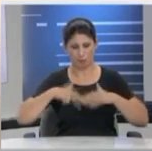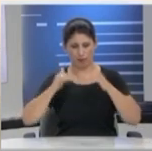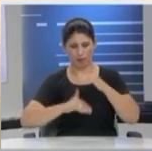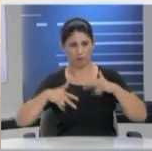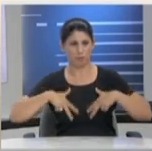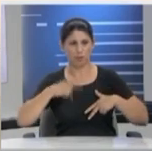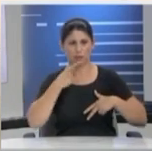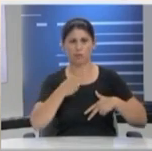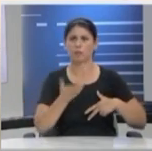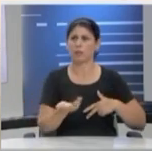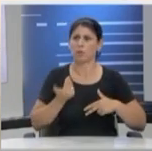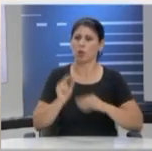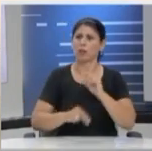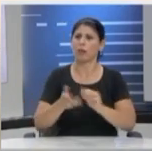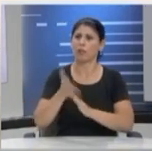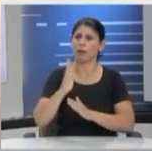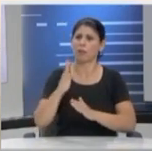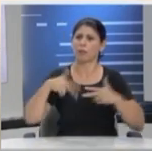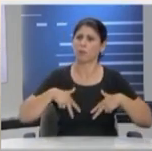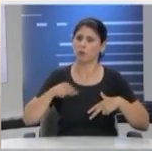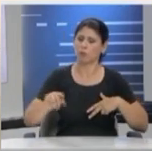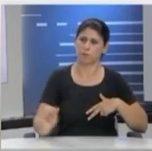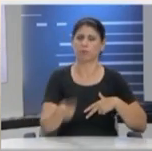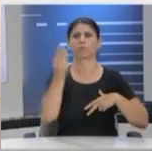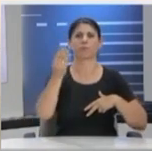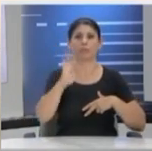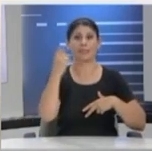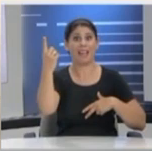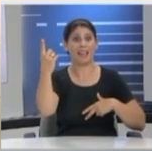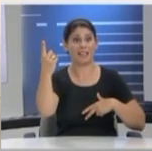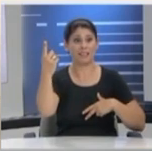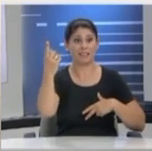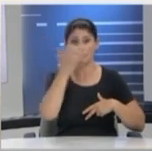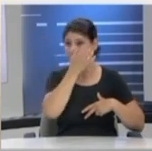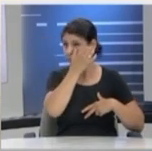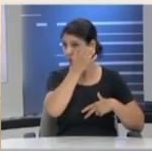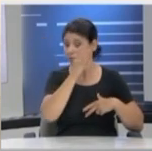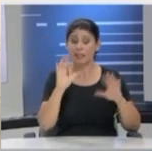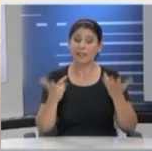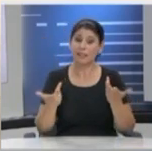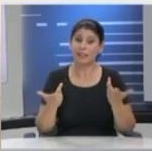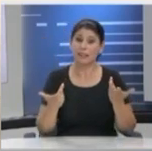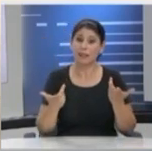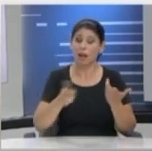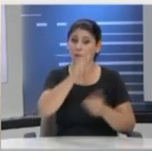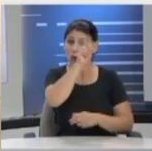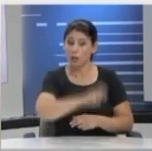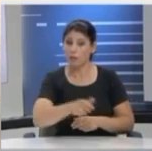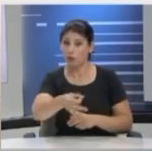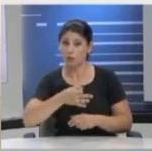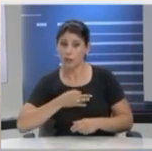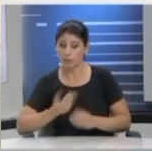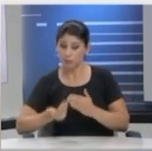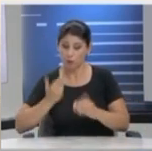το λέγατε προεκλογικά, 15 υπουργούς θα είχατε. Ξαφνικά μας παρέψαν 51. 51. Γιατί? Αφού ο ίδιος το